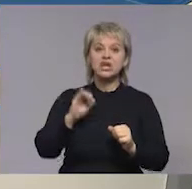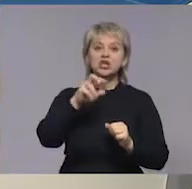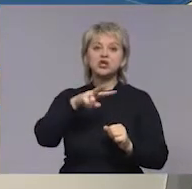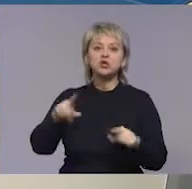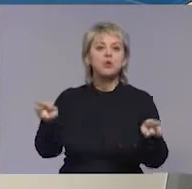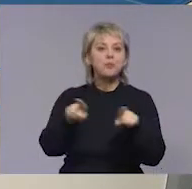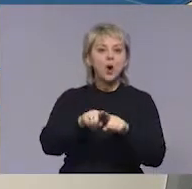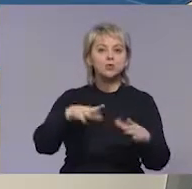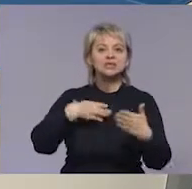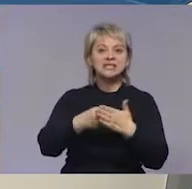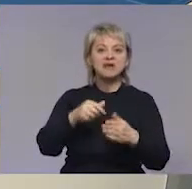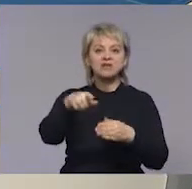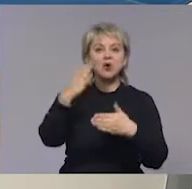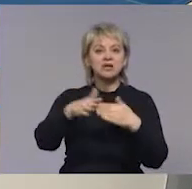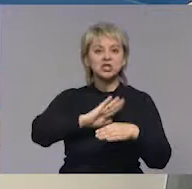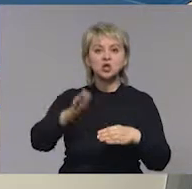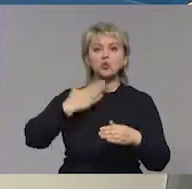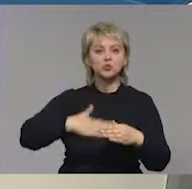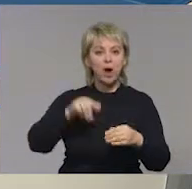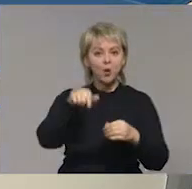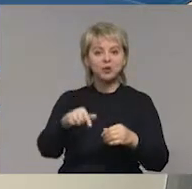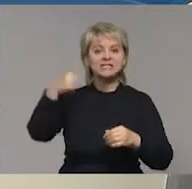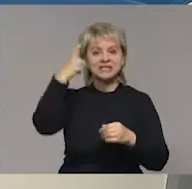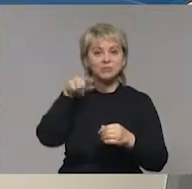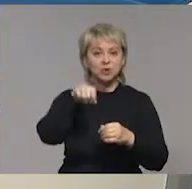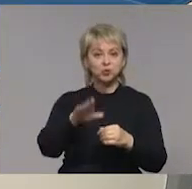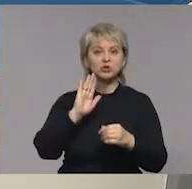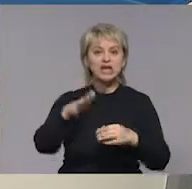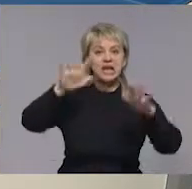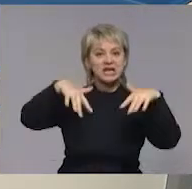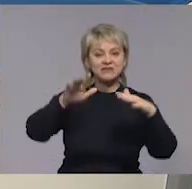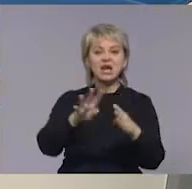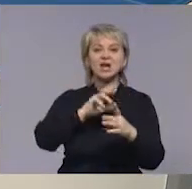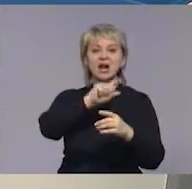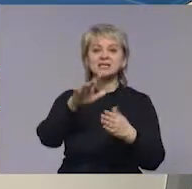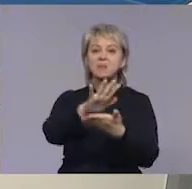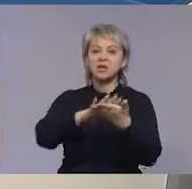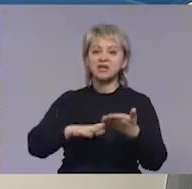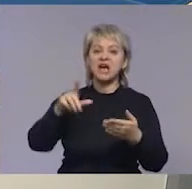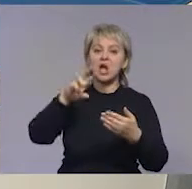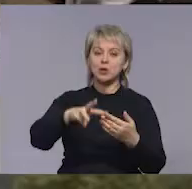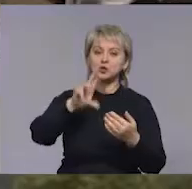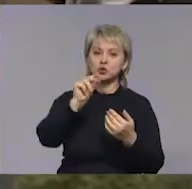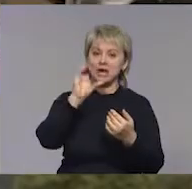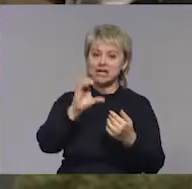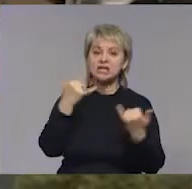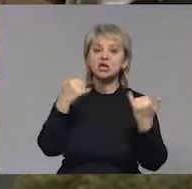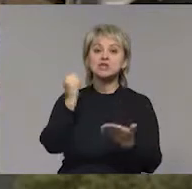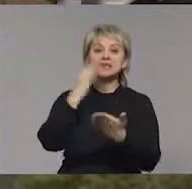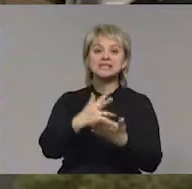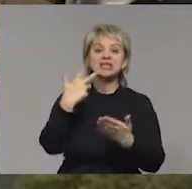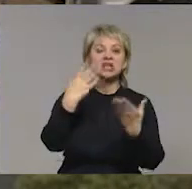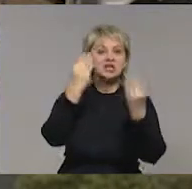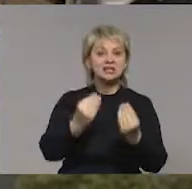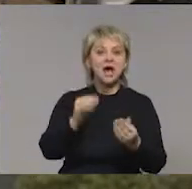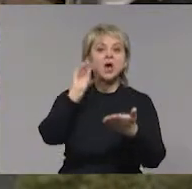Июль, похоже, до своего конца так и не успокоится. Штормовое предупреждение по ливням в очередной раз продлевает Донское МЧС. Теперь сразу на